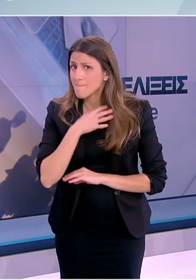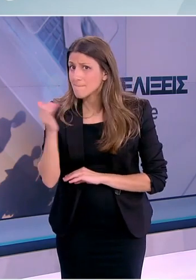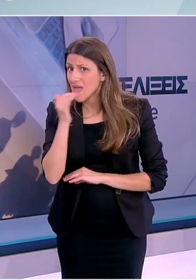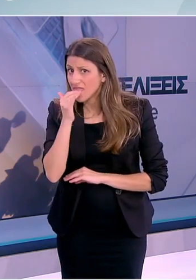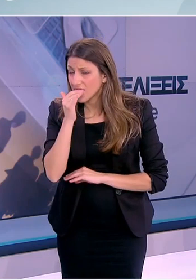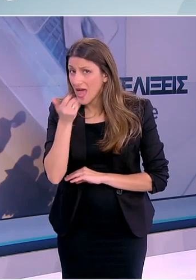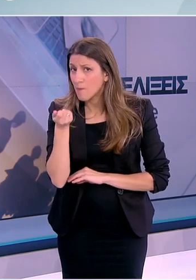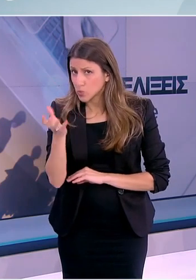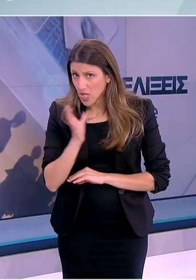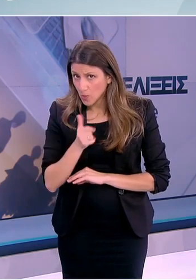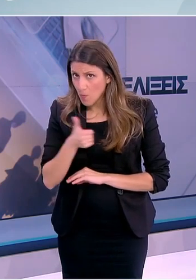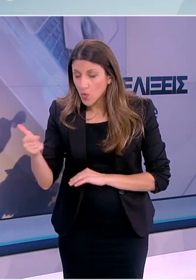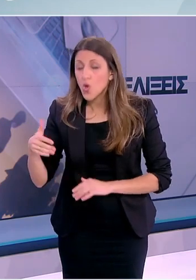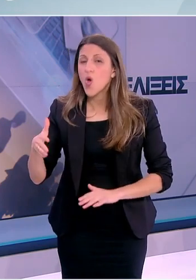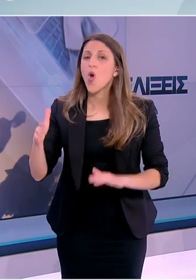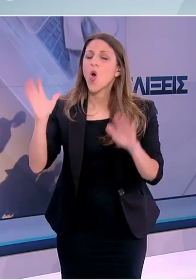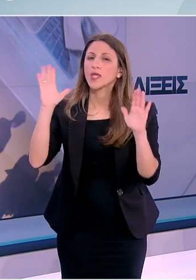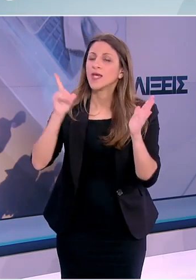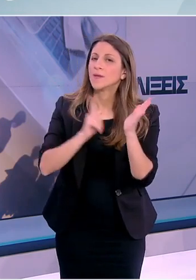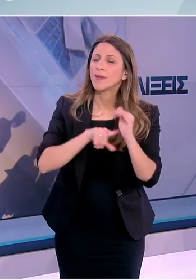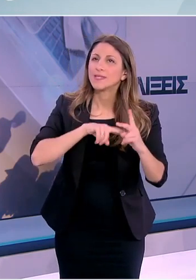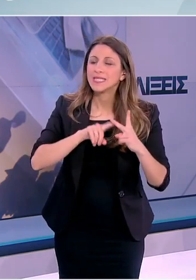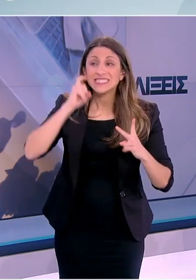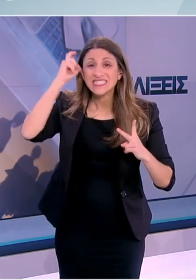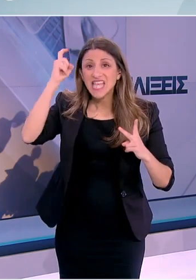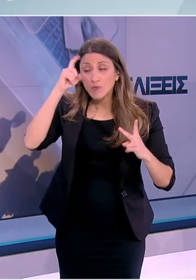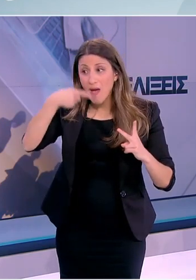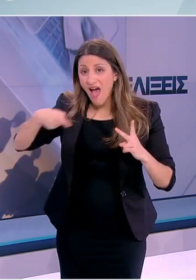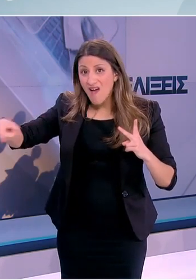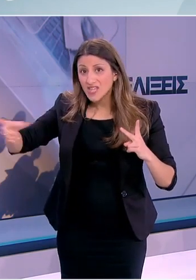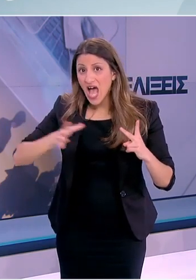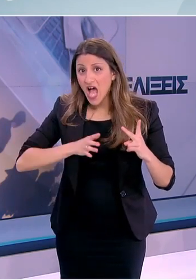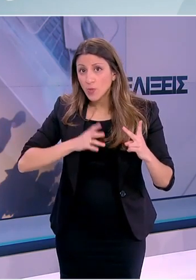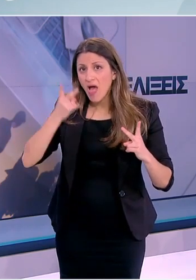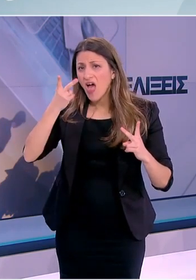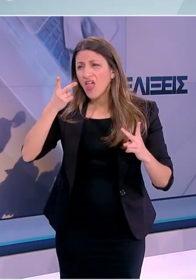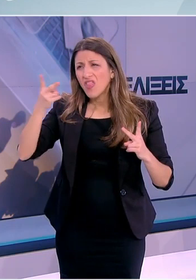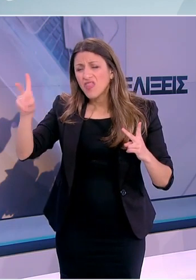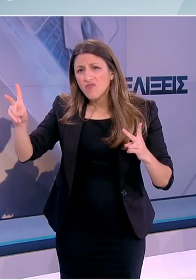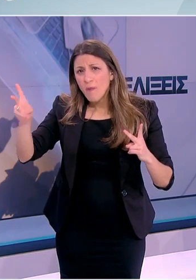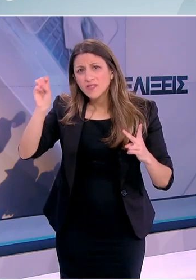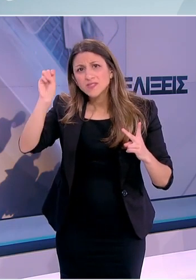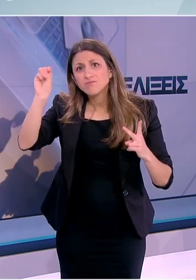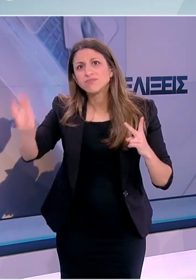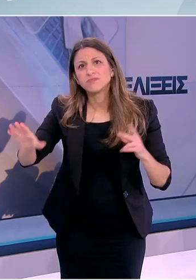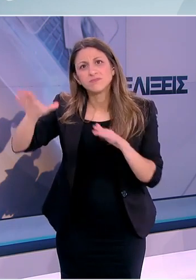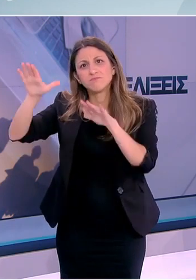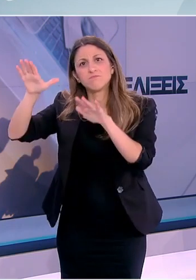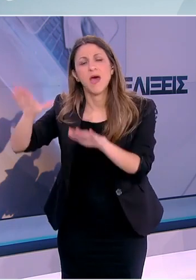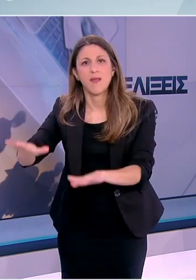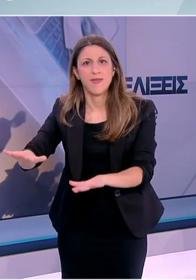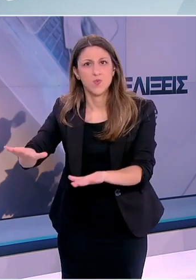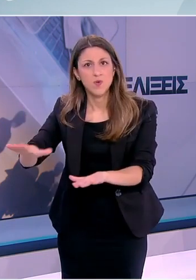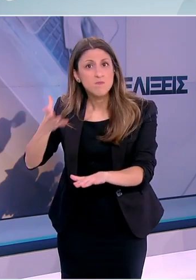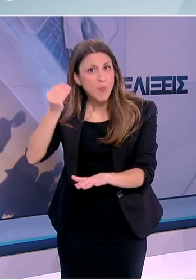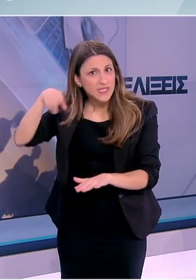Άρα τα 5 άτομα σε μεθ είναι 5 επί 15. Είναι 75 ημέρες σε μεθ. Άρα όλο αυτό μπορεί